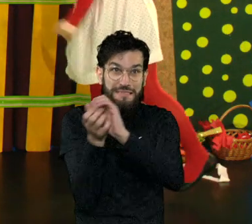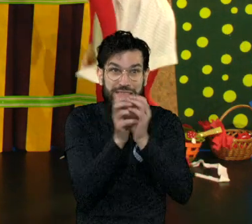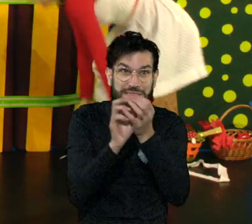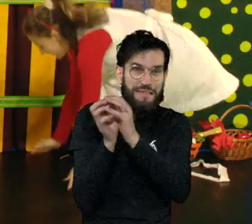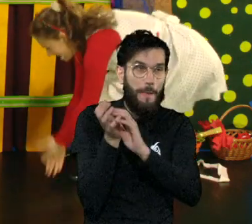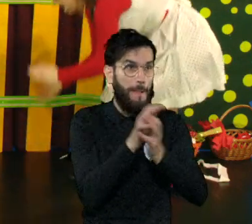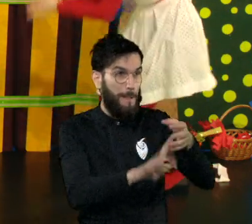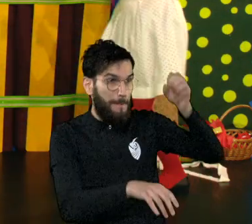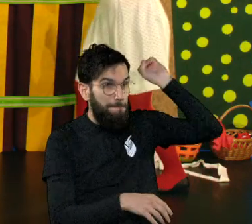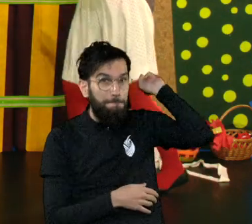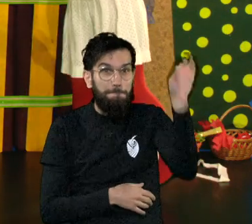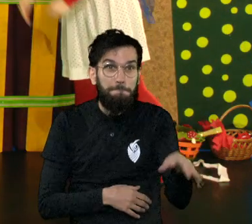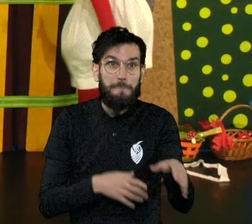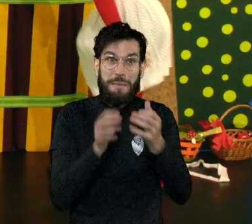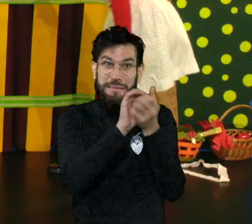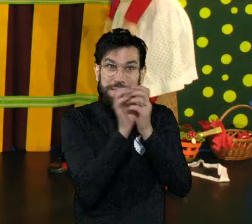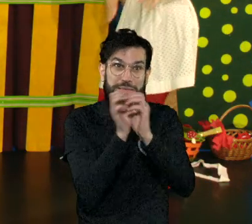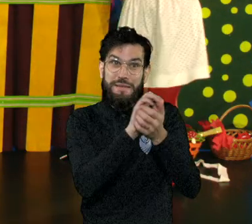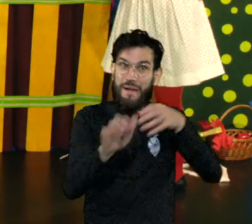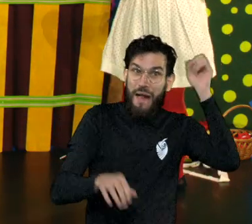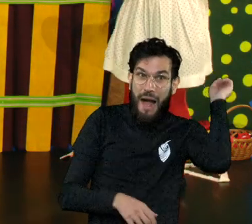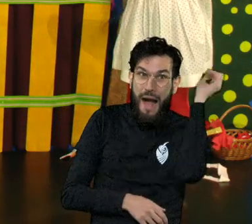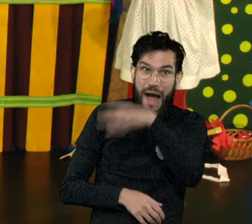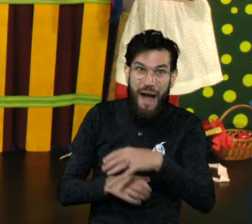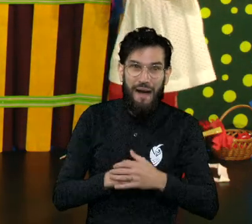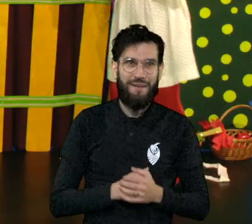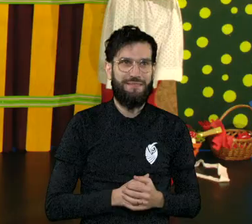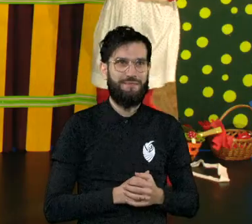Guľovačka zábava je pre všetky deti.